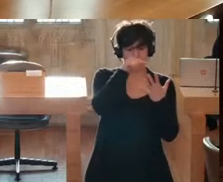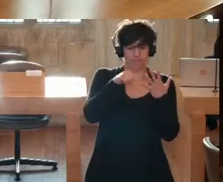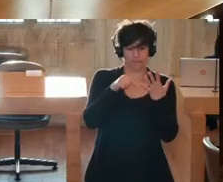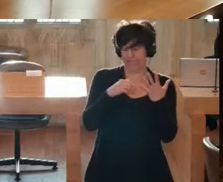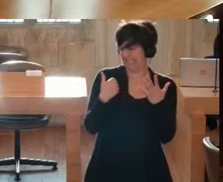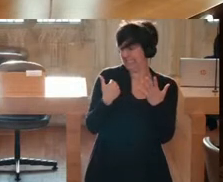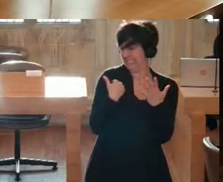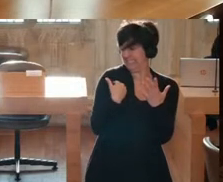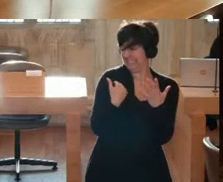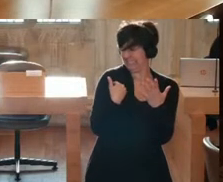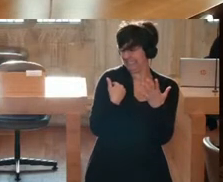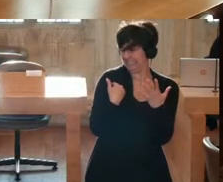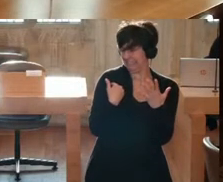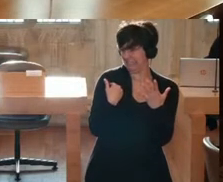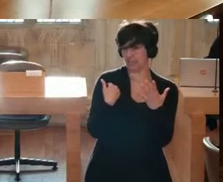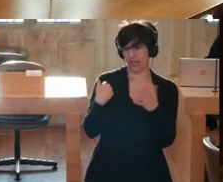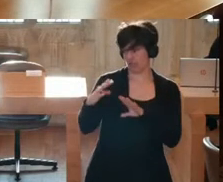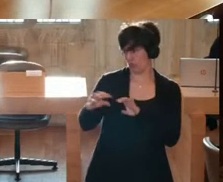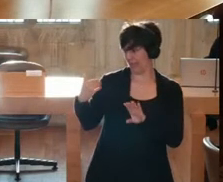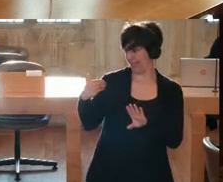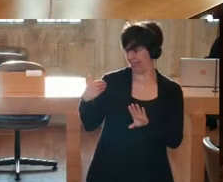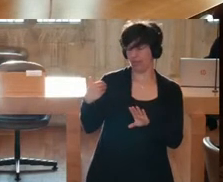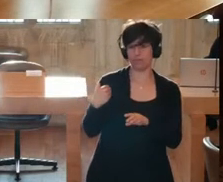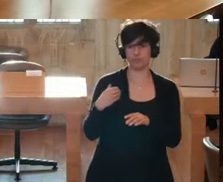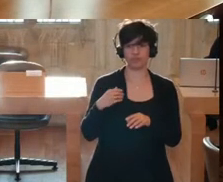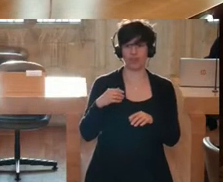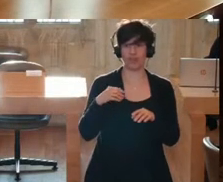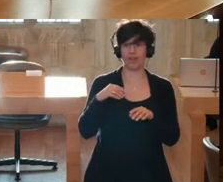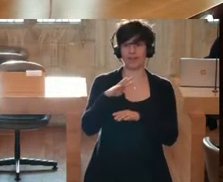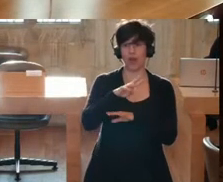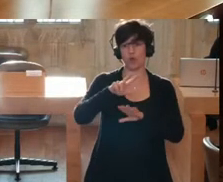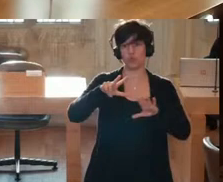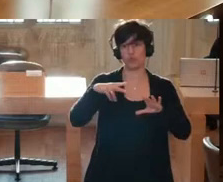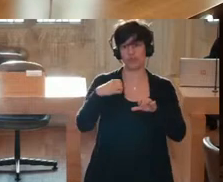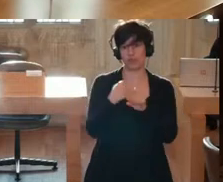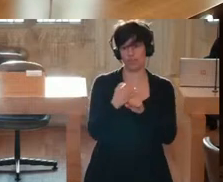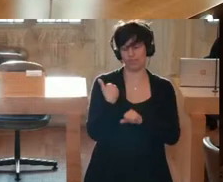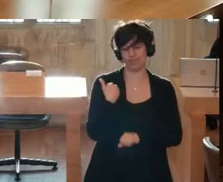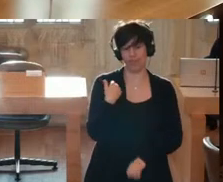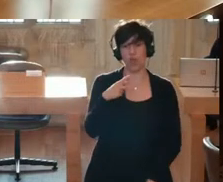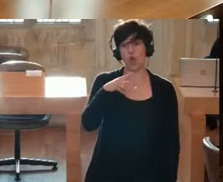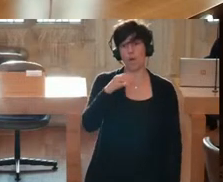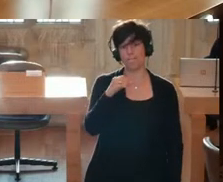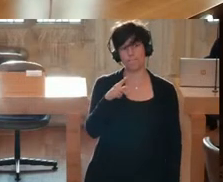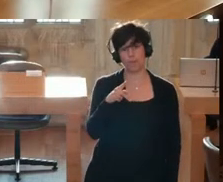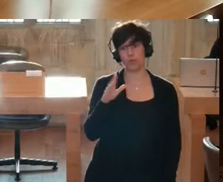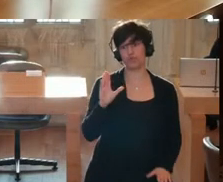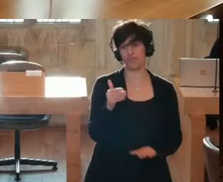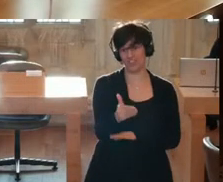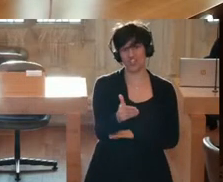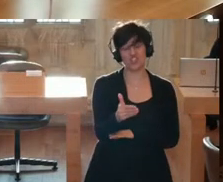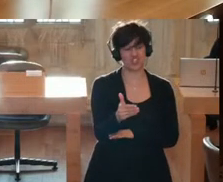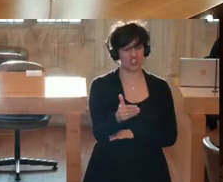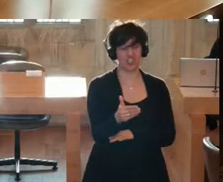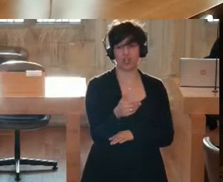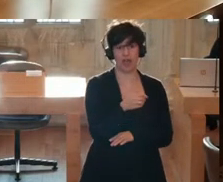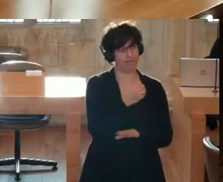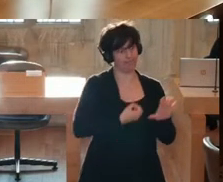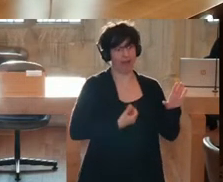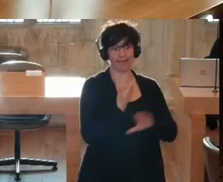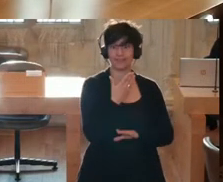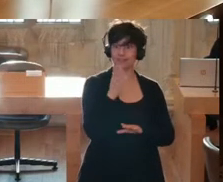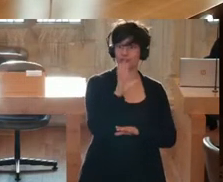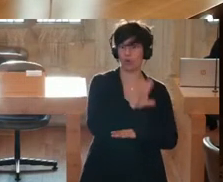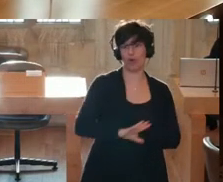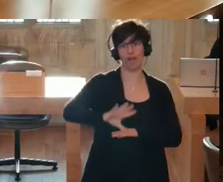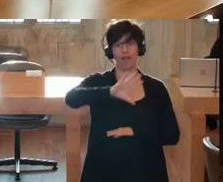tout récemment, au cours de ce week-end, il venait d'avoir 48 ans, Pop the Fish, qui était un artiste local, qui a créé cette